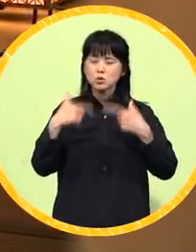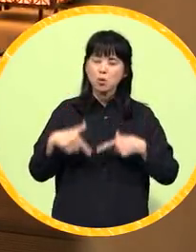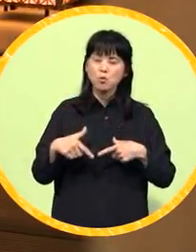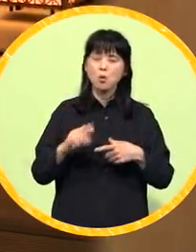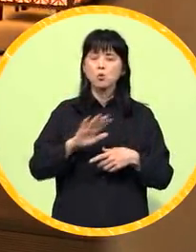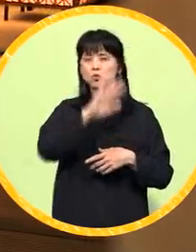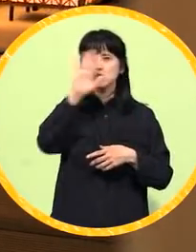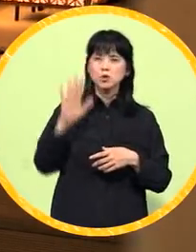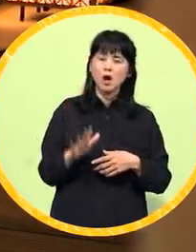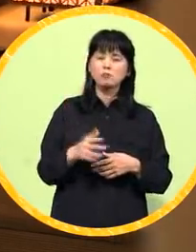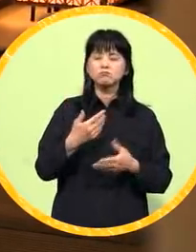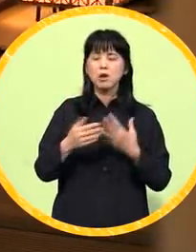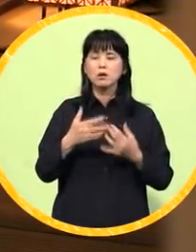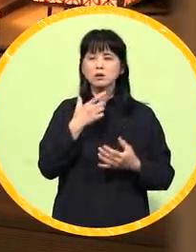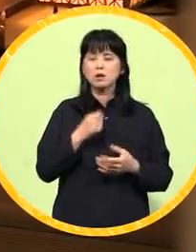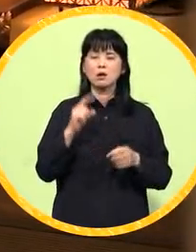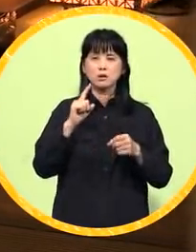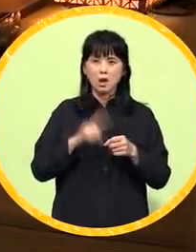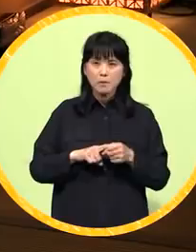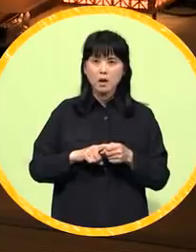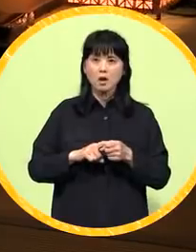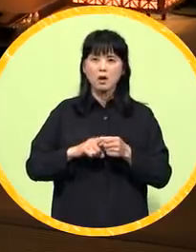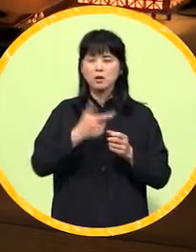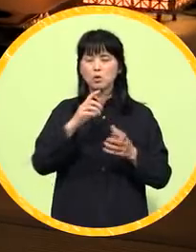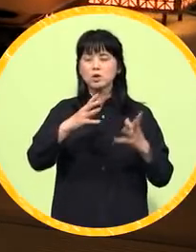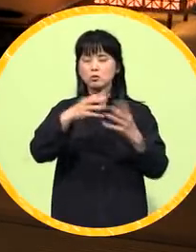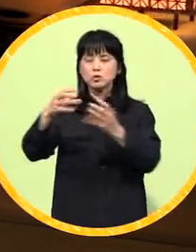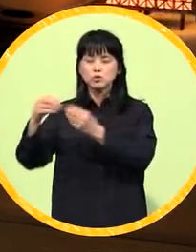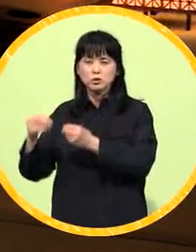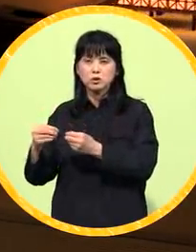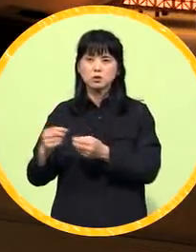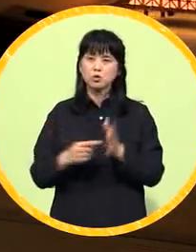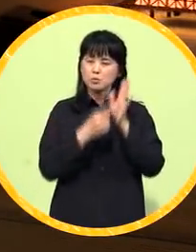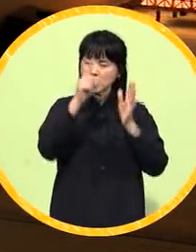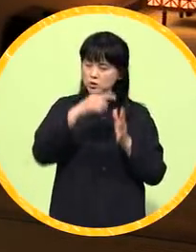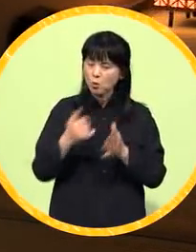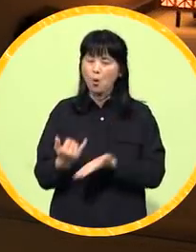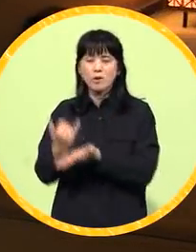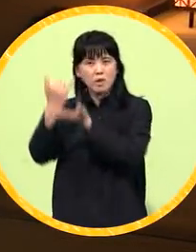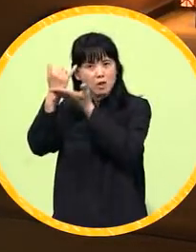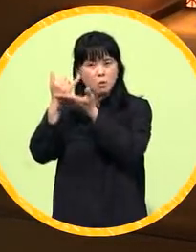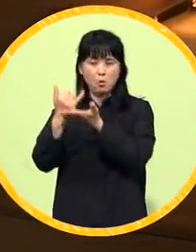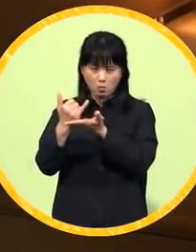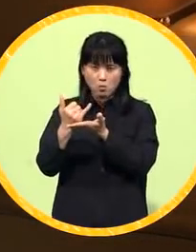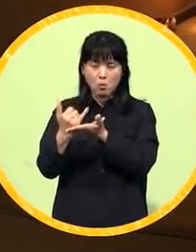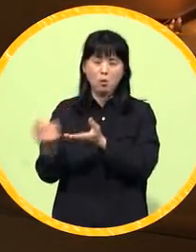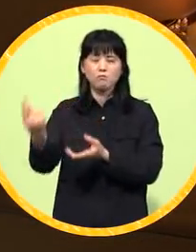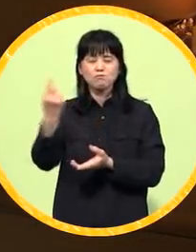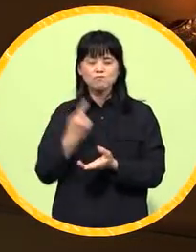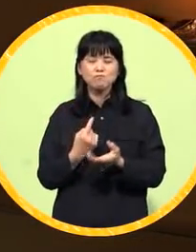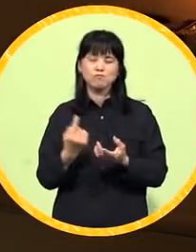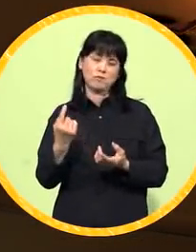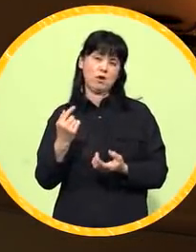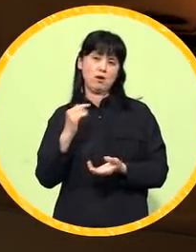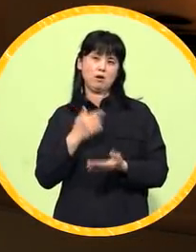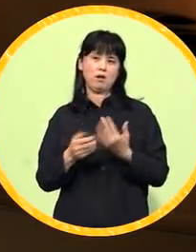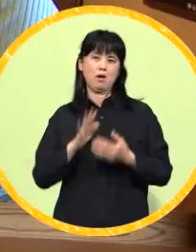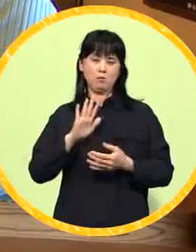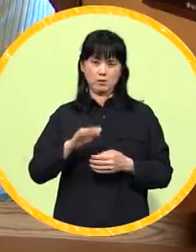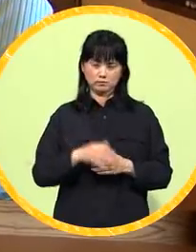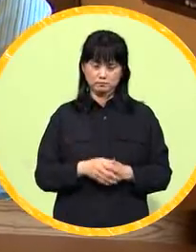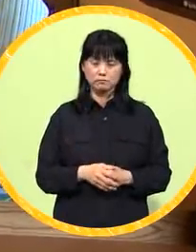ね味わおうとあの各国の著名人だったりとかですね天皇なんかも一度遊びに来ていただいたりと